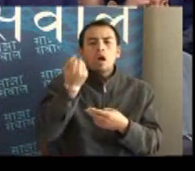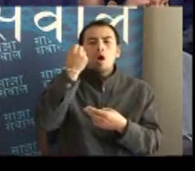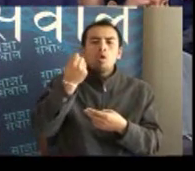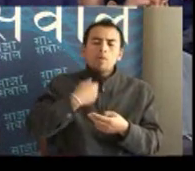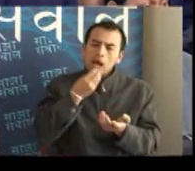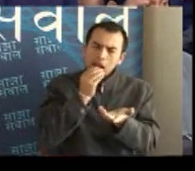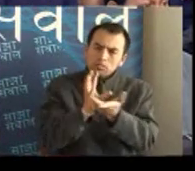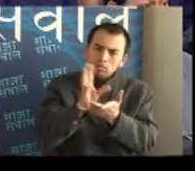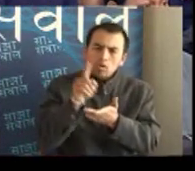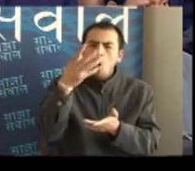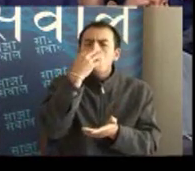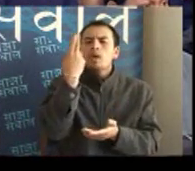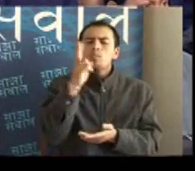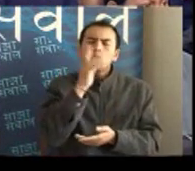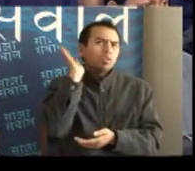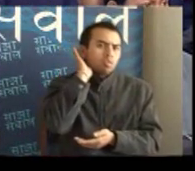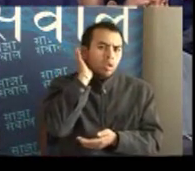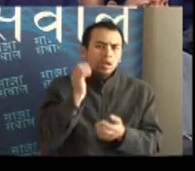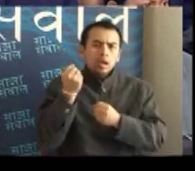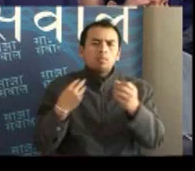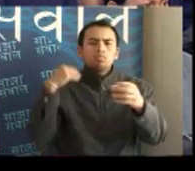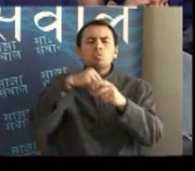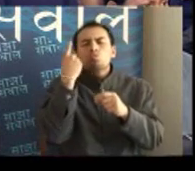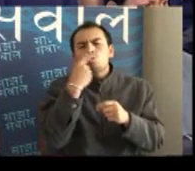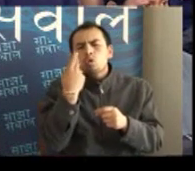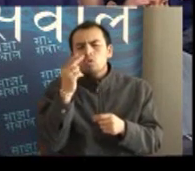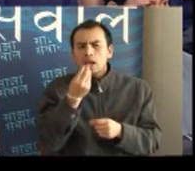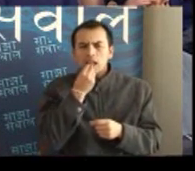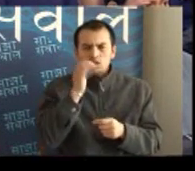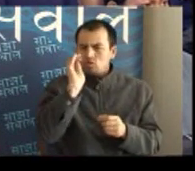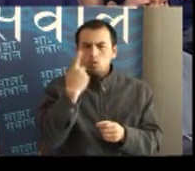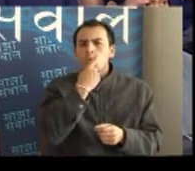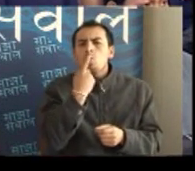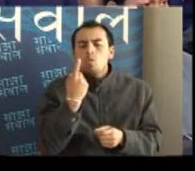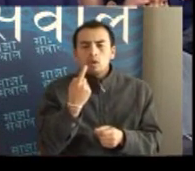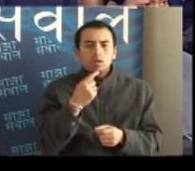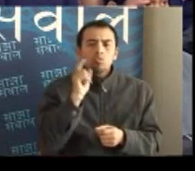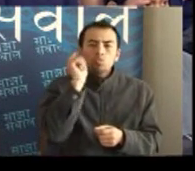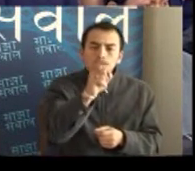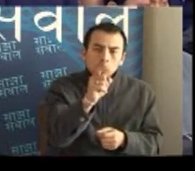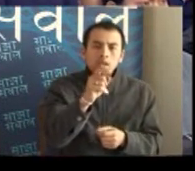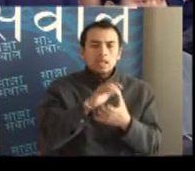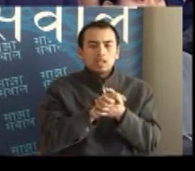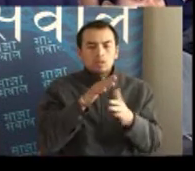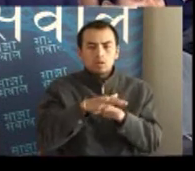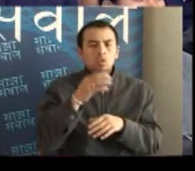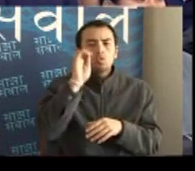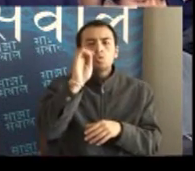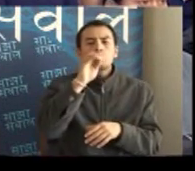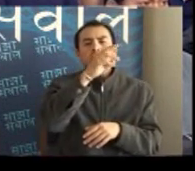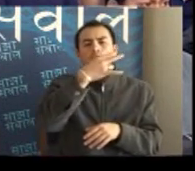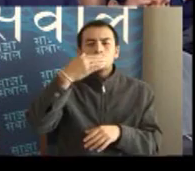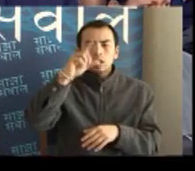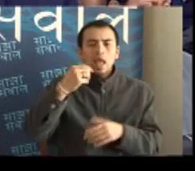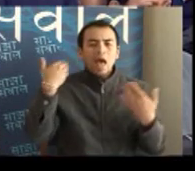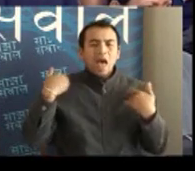चाहिँ म खाना खुवाइदिन्छु मलाई अप्ठ्यारो भयो भनिरहँदा म गाडीमा चढेपछि मेरो साथमा को थियो त्यस्तो जो खाना खान नसक्ने भनेर मैले सोचेँ साथीहरूलाई। उहाँ चाहिँ सुशीलाजी हुनुहुन्छ